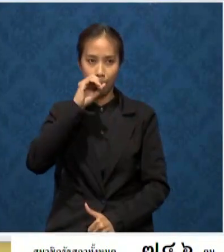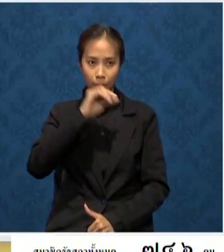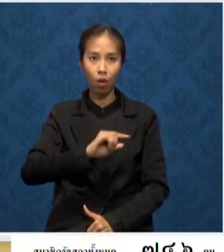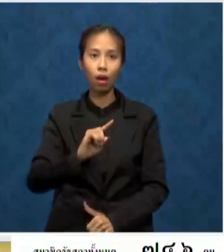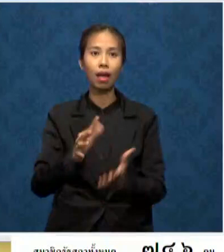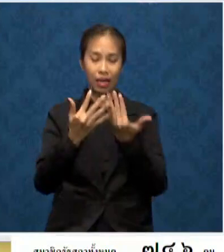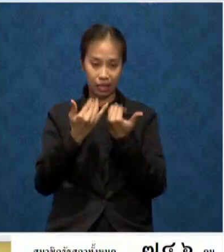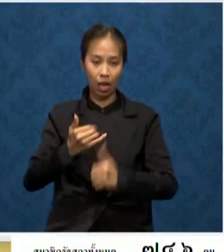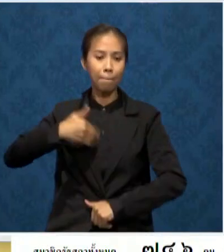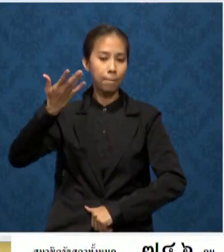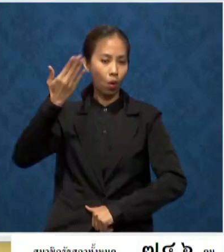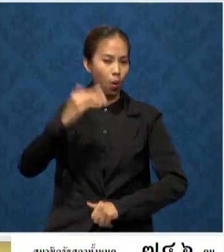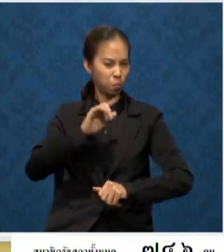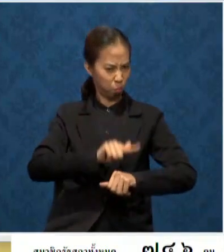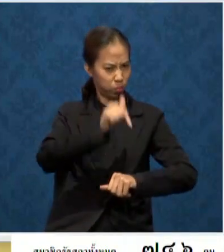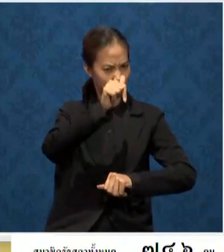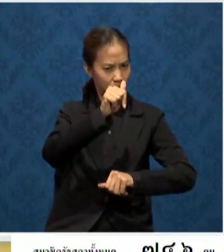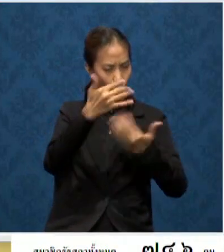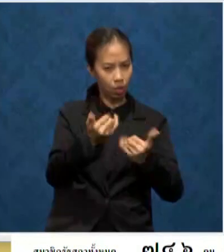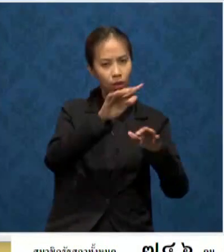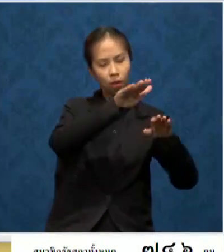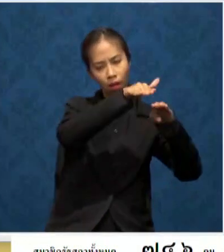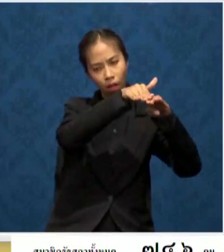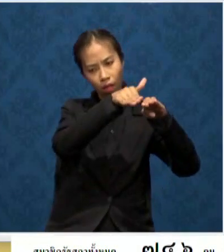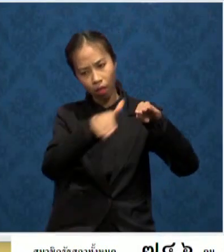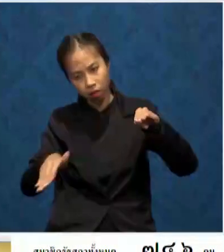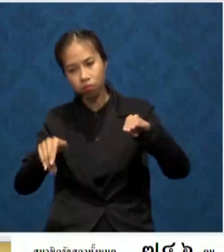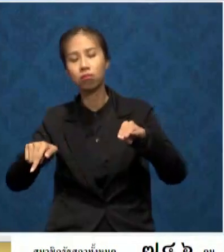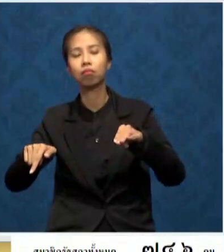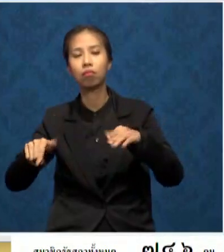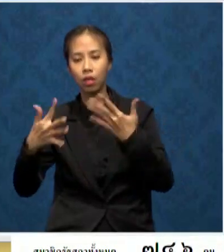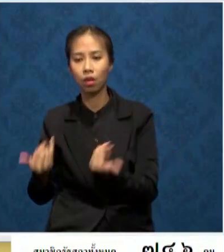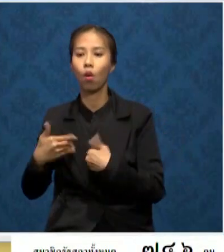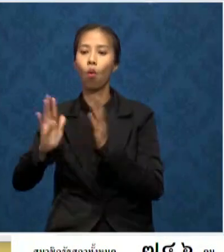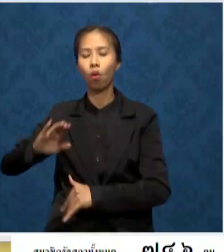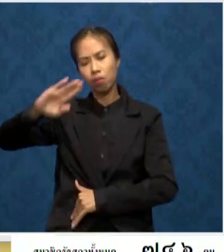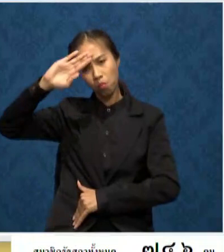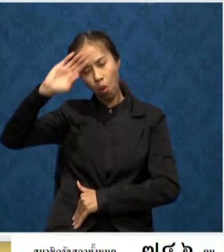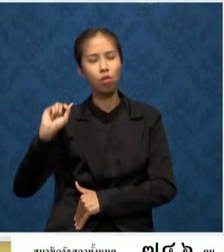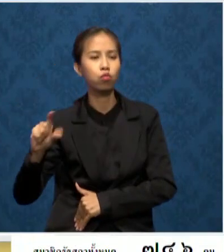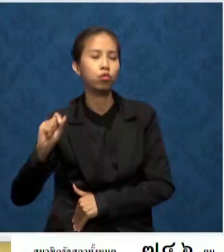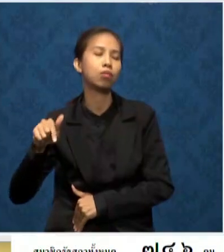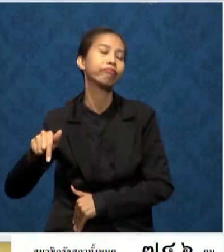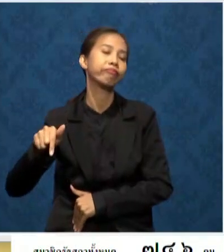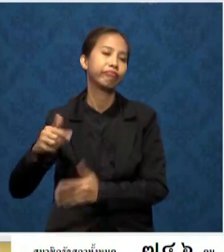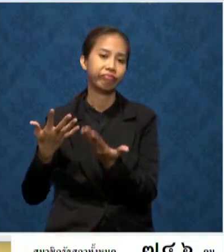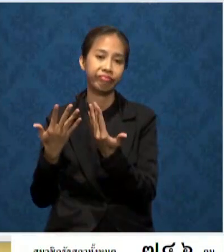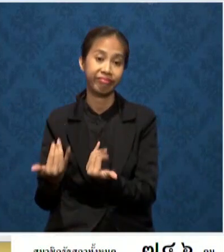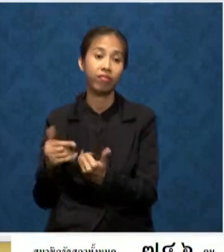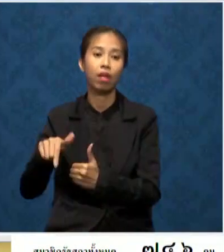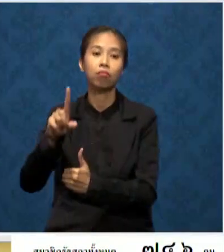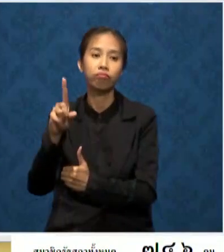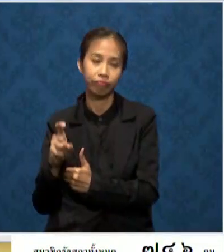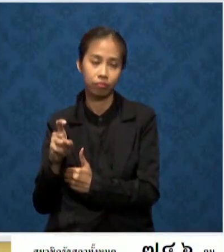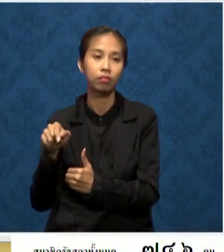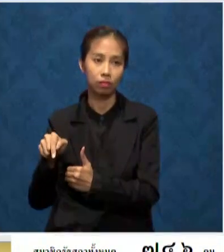ากที่ความสามารที่ลดลงนี้เป็นผลให้พี่น้องประชาชนที่เจ็บปวยฉุกเฉินต้องเสียชีวิต ก่อนวัยอัน